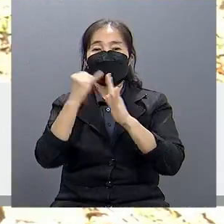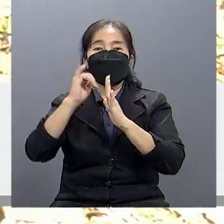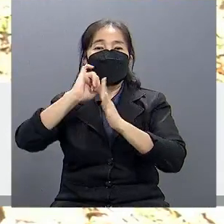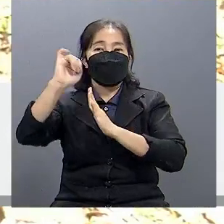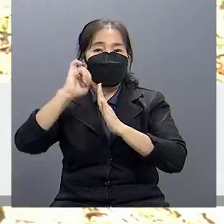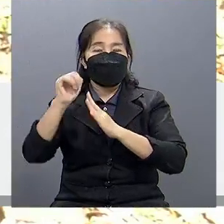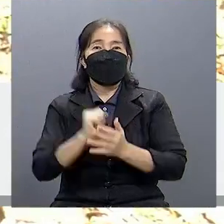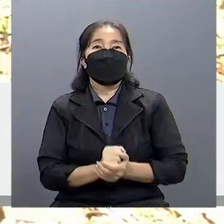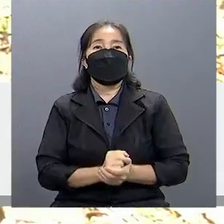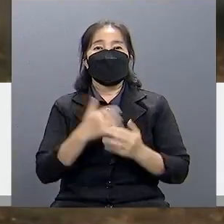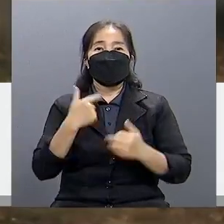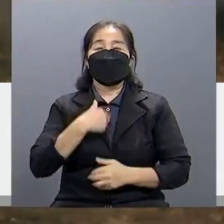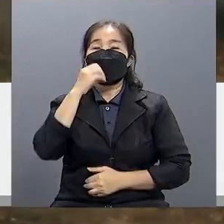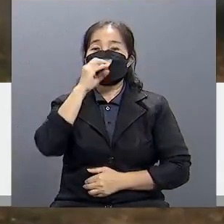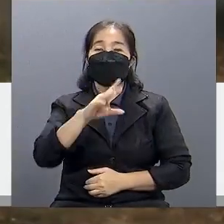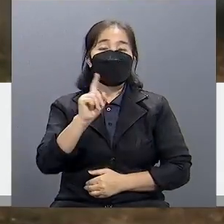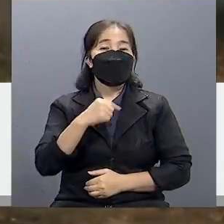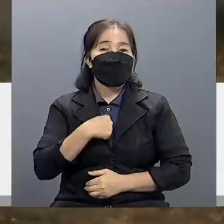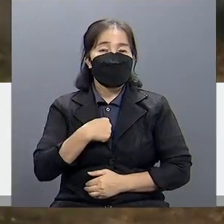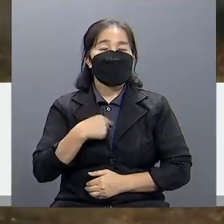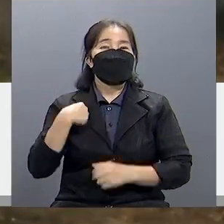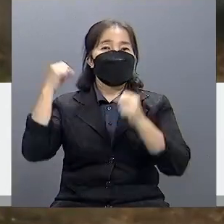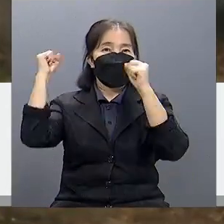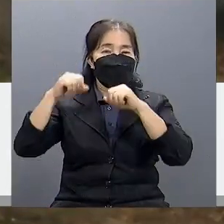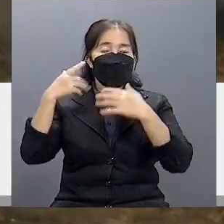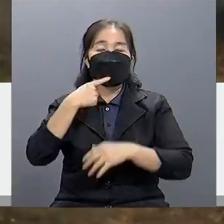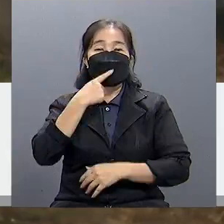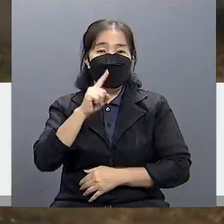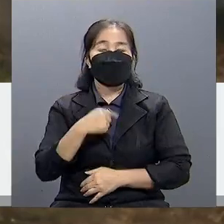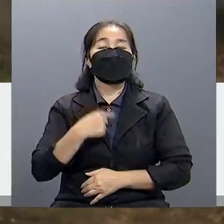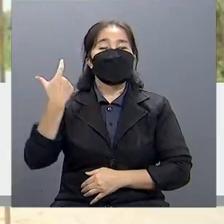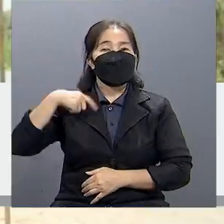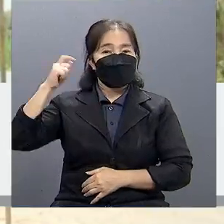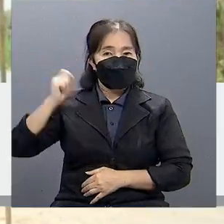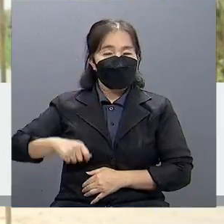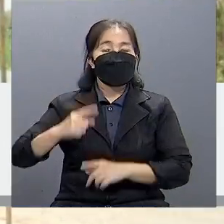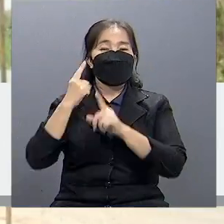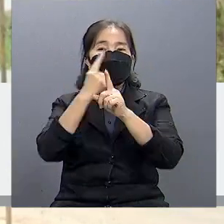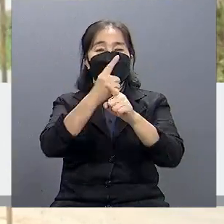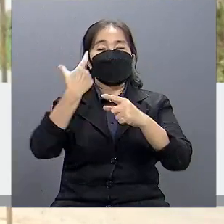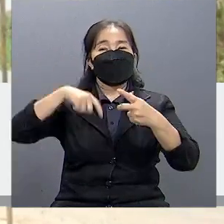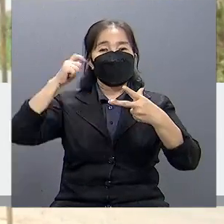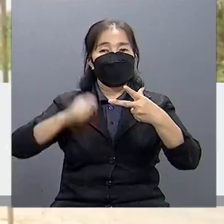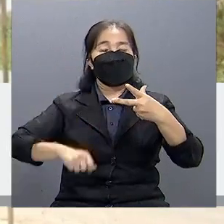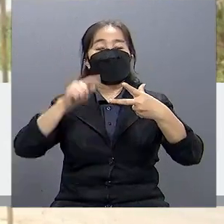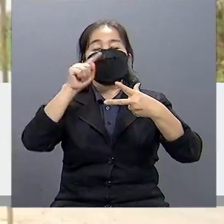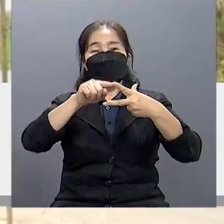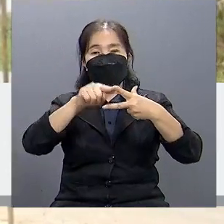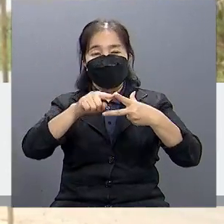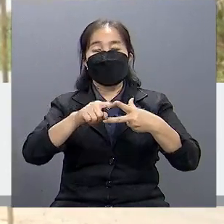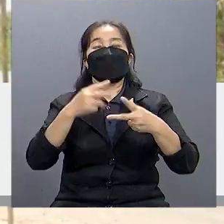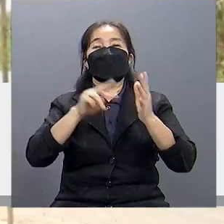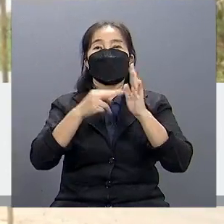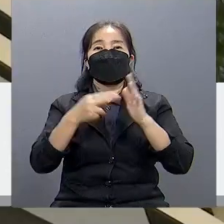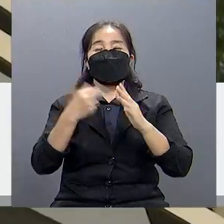ลังทราบคำพิพากษาชั้นอุทธรณ์นะคะว่าศาลพิพากษายืนตามชั้นต้นคือยกฟ้องมีคำวินิจฉัยเพิ่มเติมเรื่อง